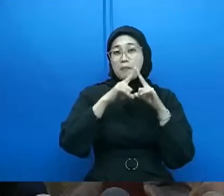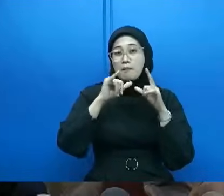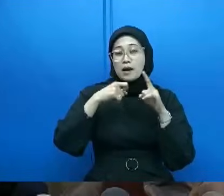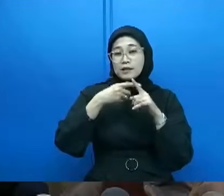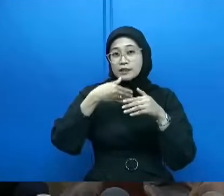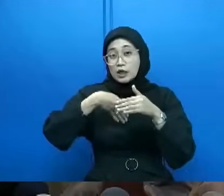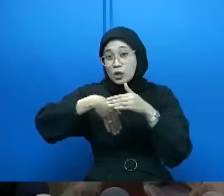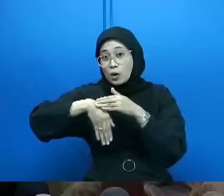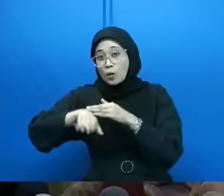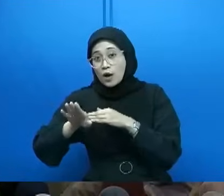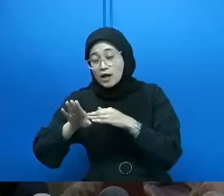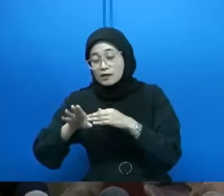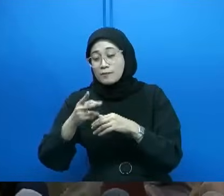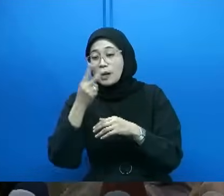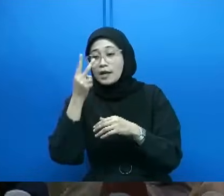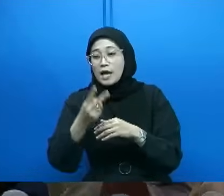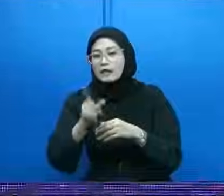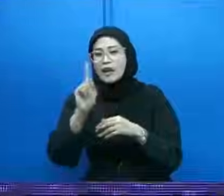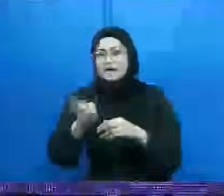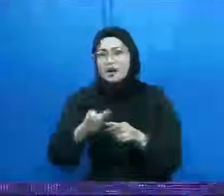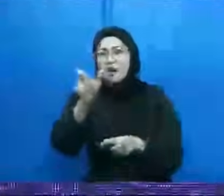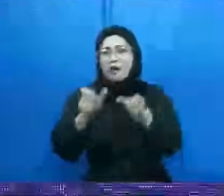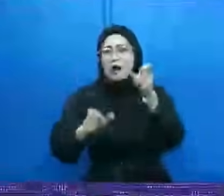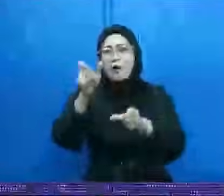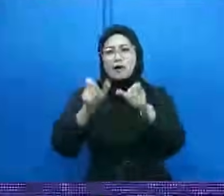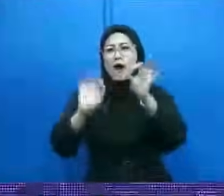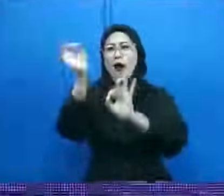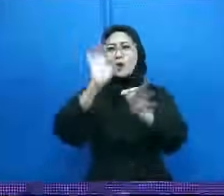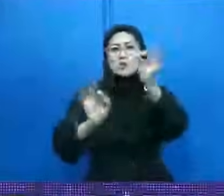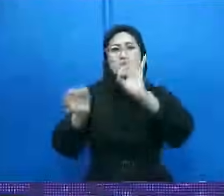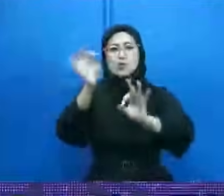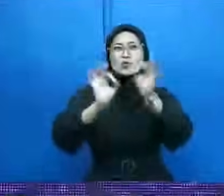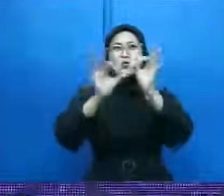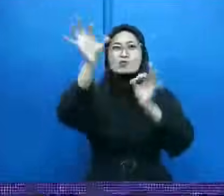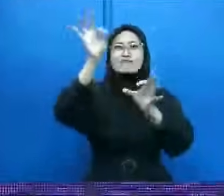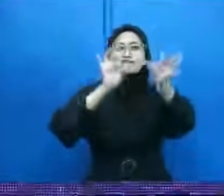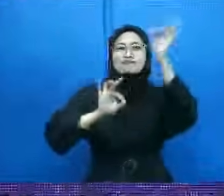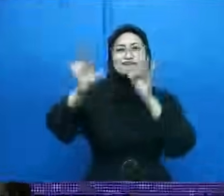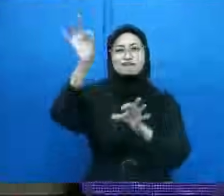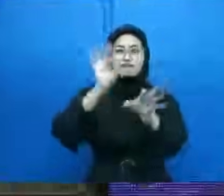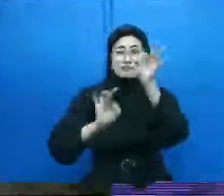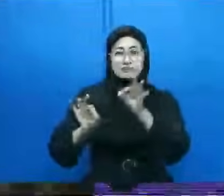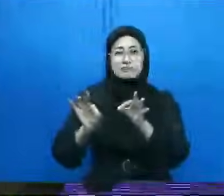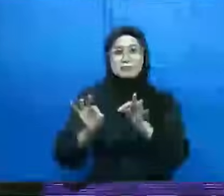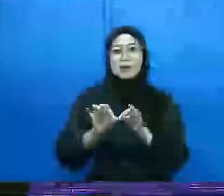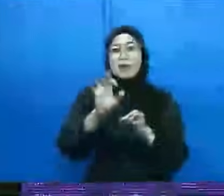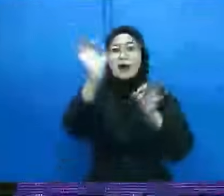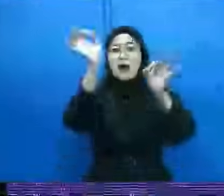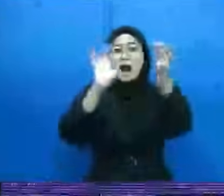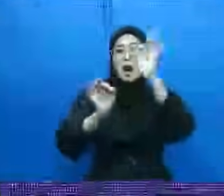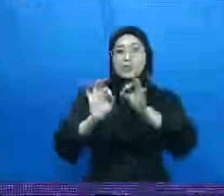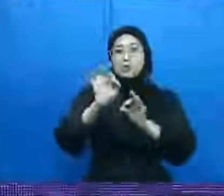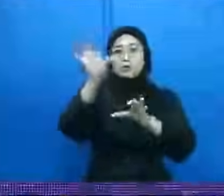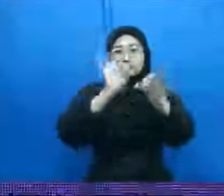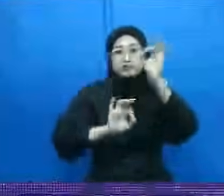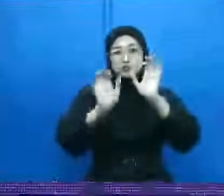menemukanlah kemudian orang sedang panen anggur. Enam. Saat dipanen anggurnya lebih banyak dari pekerjaannya. Imam